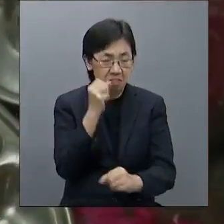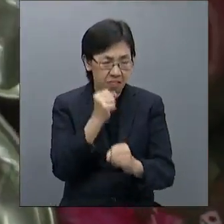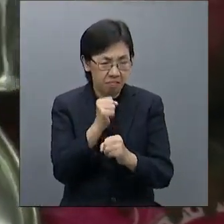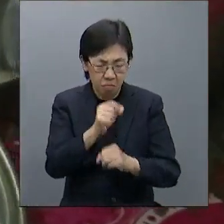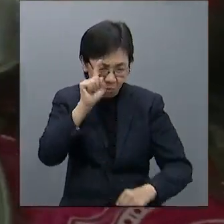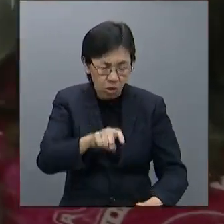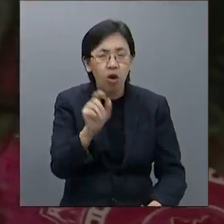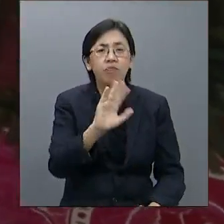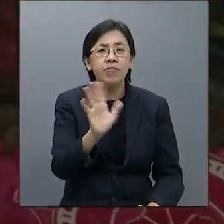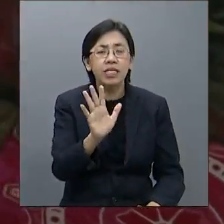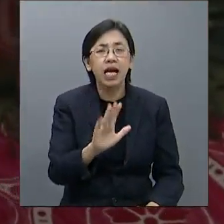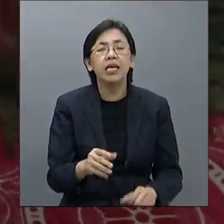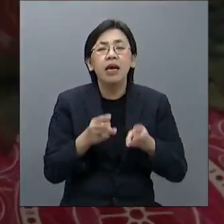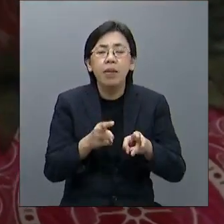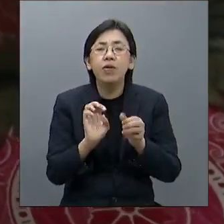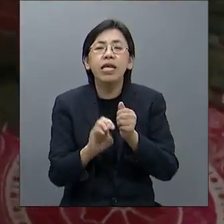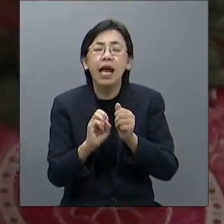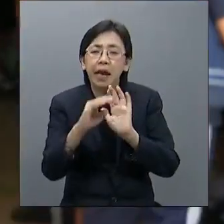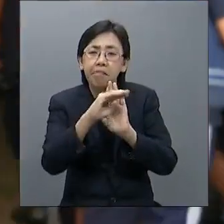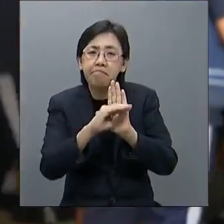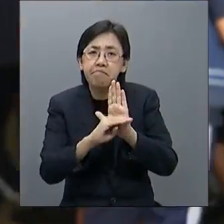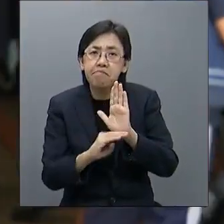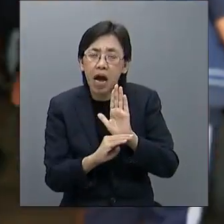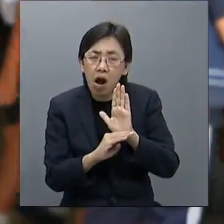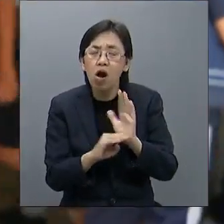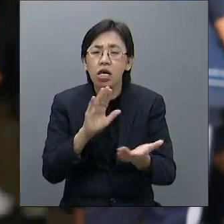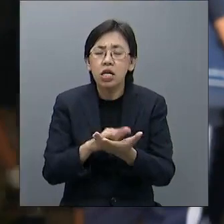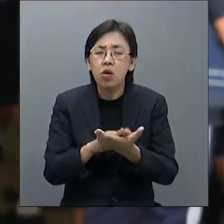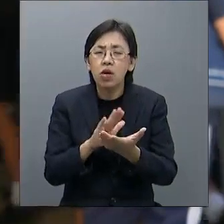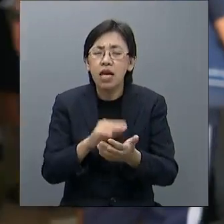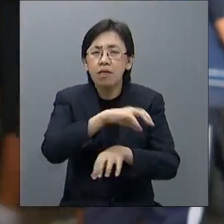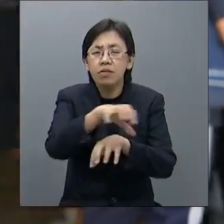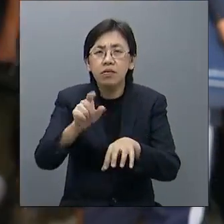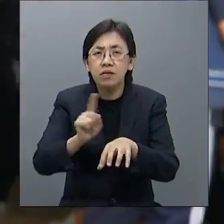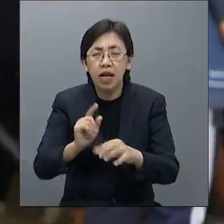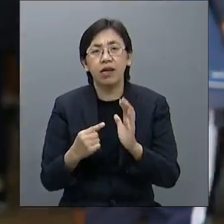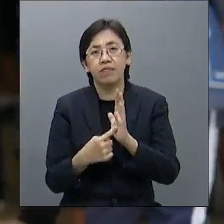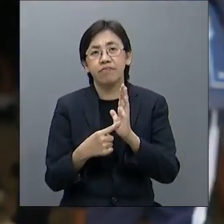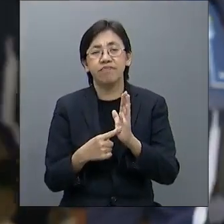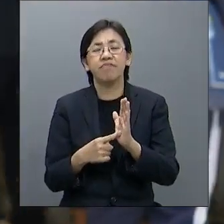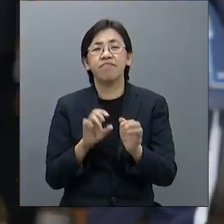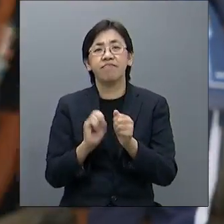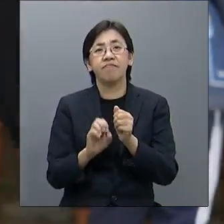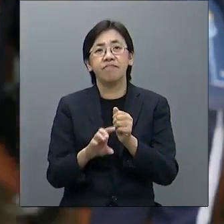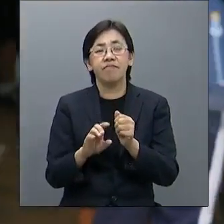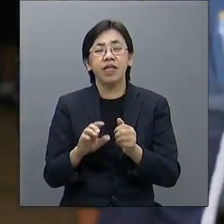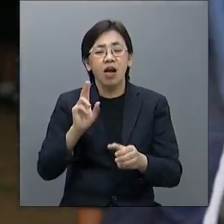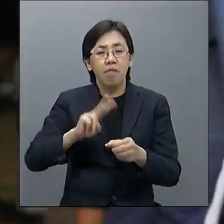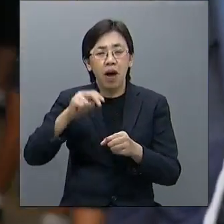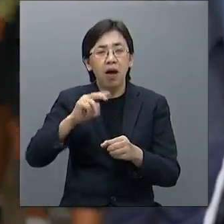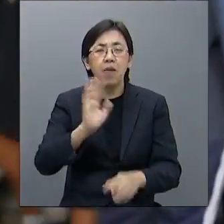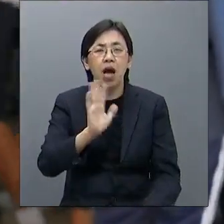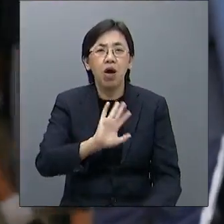างแต่เราจะมีแนวทางให้เขาว่าอะไรไม่ควรมีอยู่ในโรงเรียนนะคะอย่างเช่น เราอาจจะไม่แนะนำเรื่องน้ำอัดลมเลยไม่ว่าจ